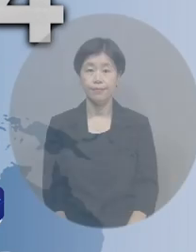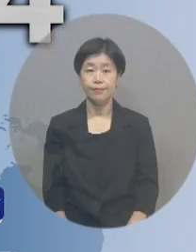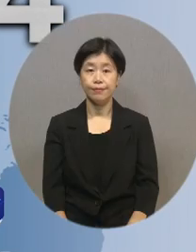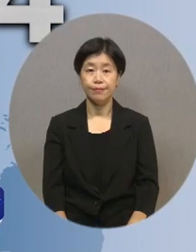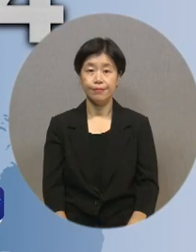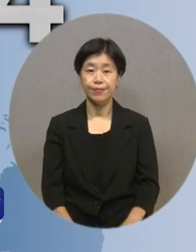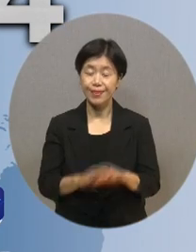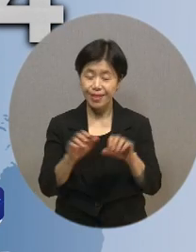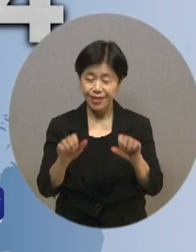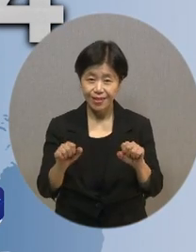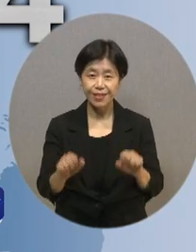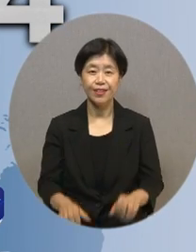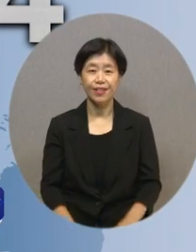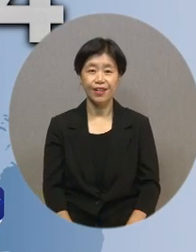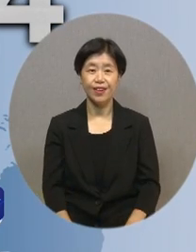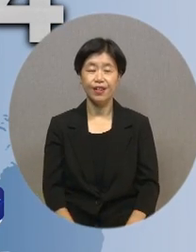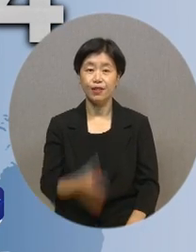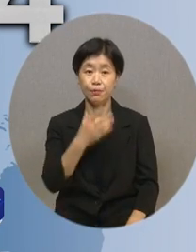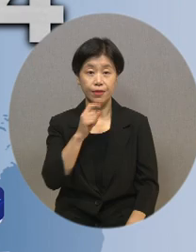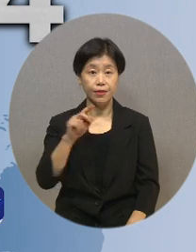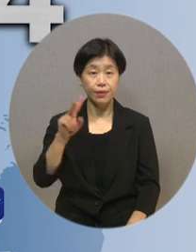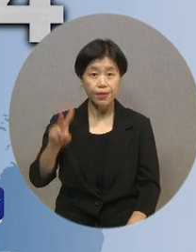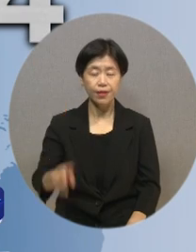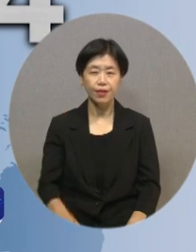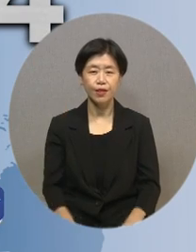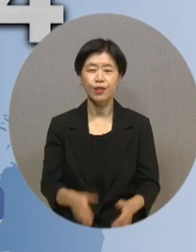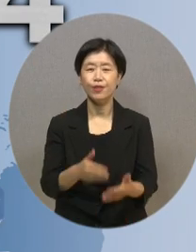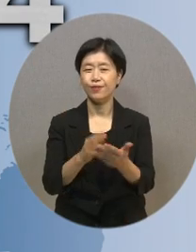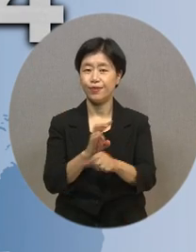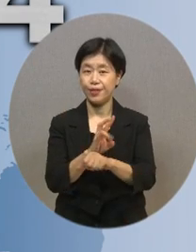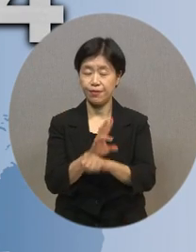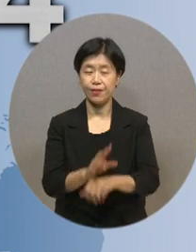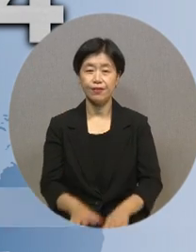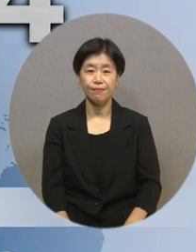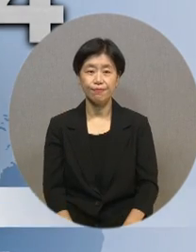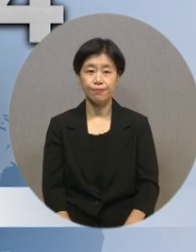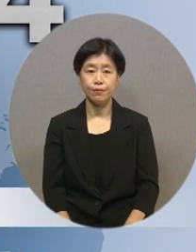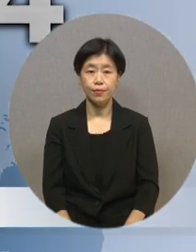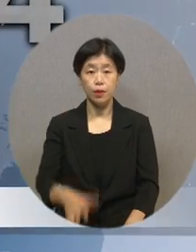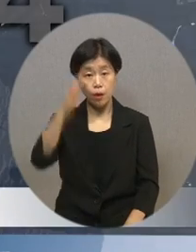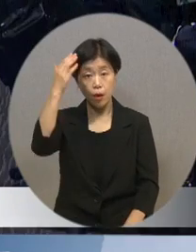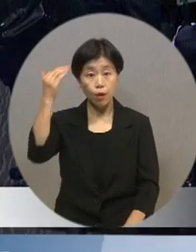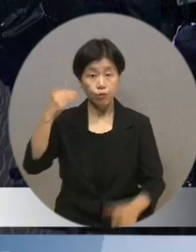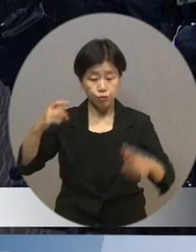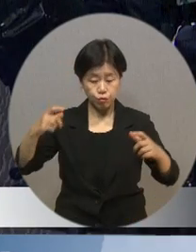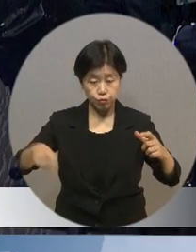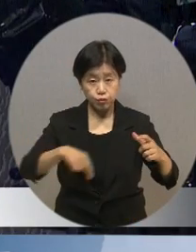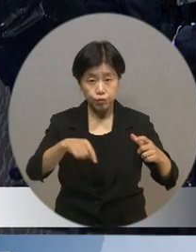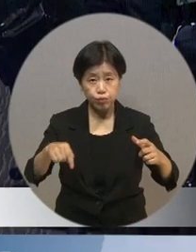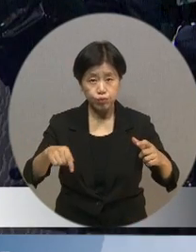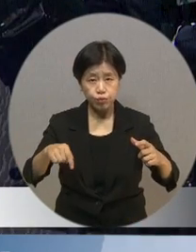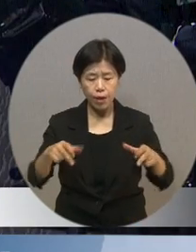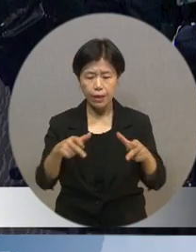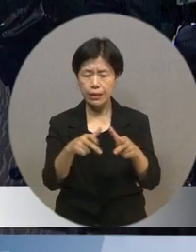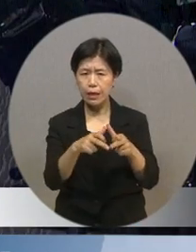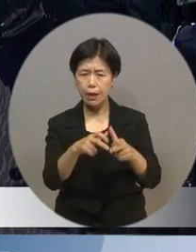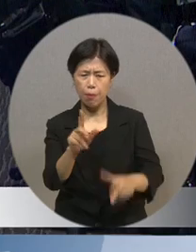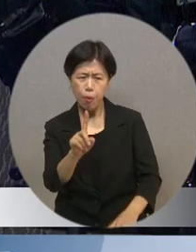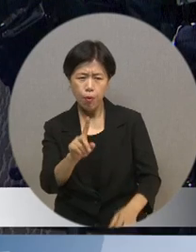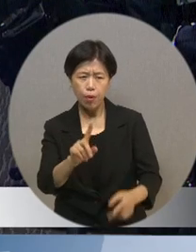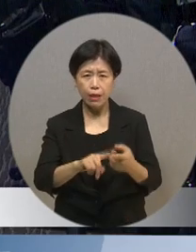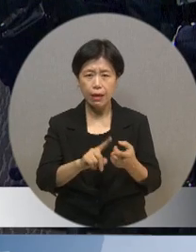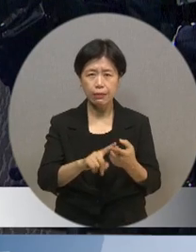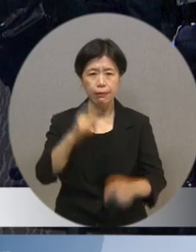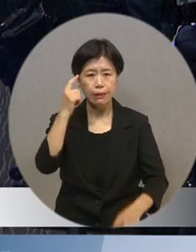시청자 여러분 안녕하십니까 WBC 복지 T 뉴스 24입니다 우리나라에는 장애에 대한 인식이 부족했던